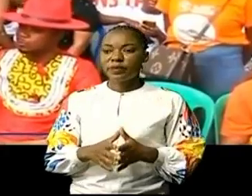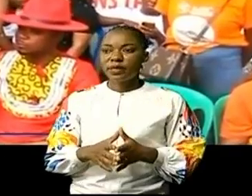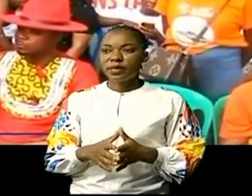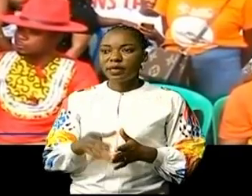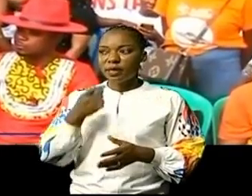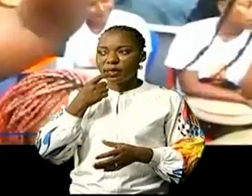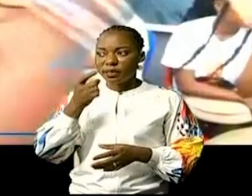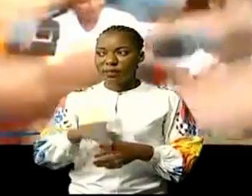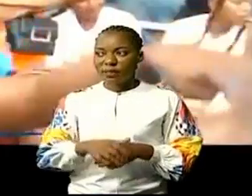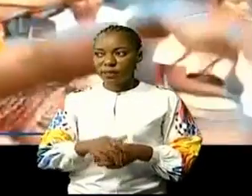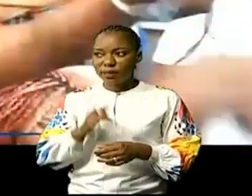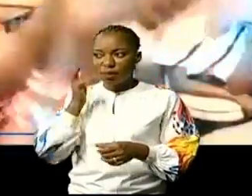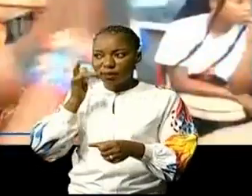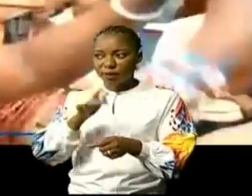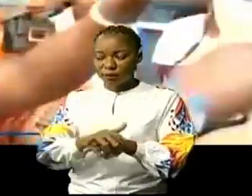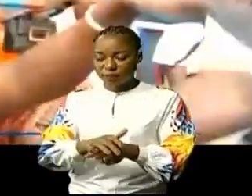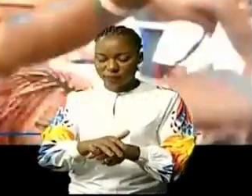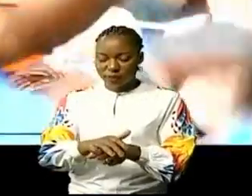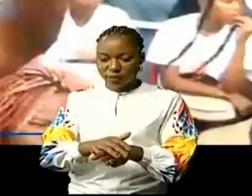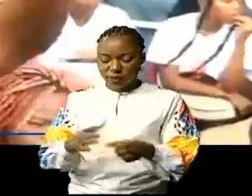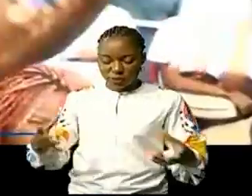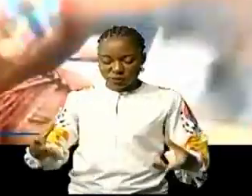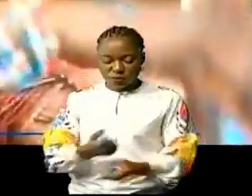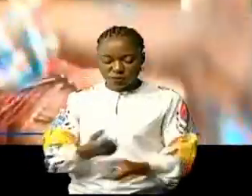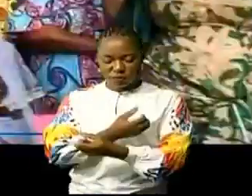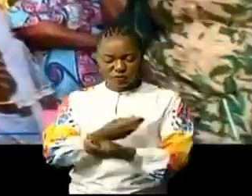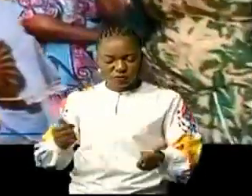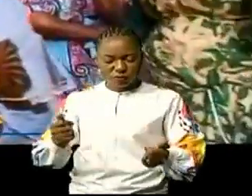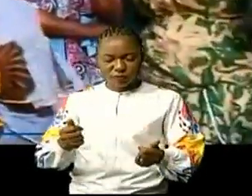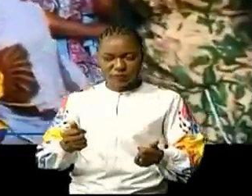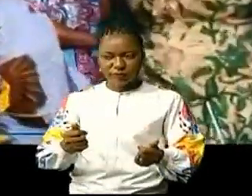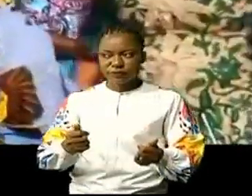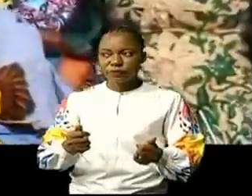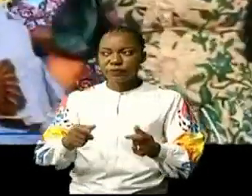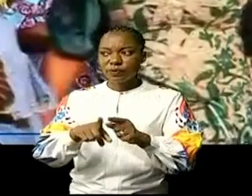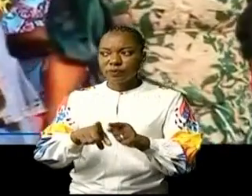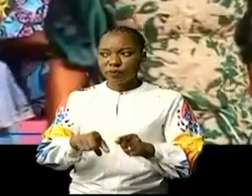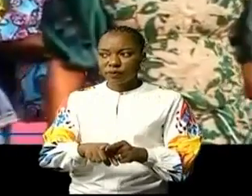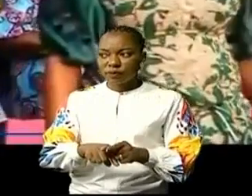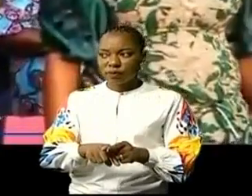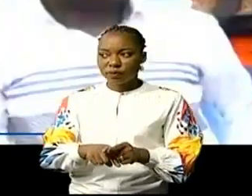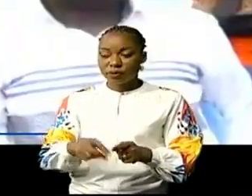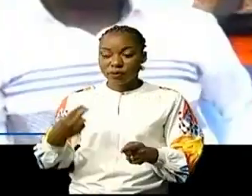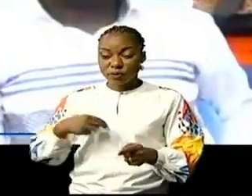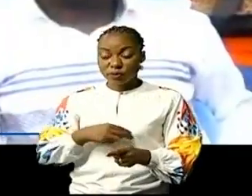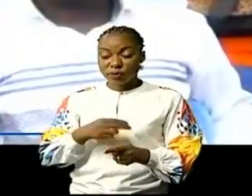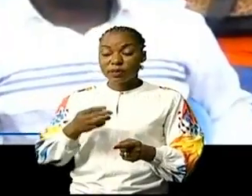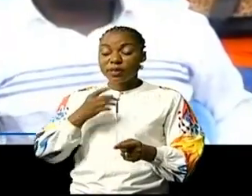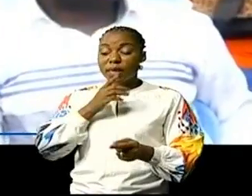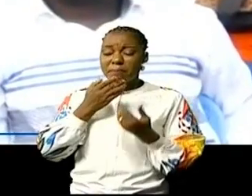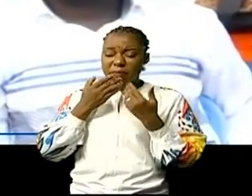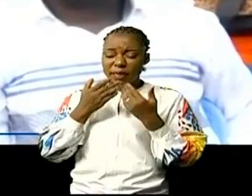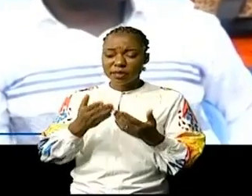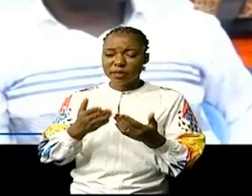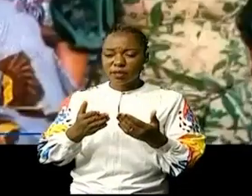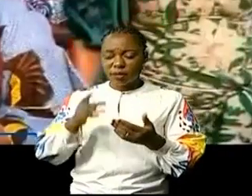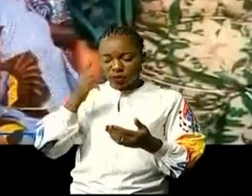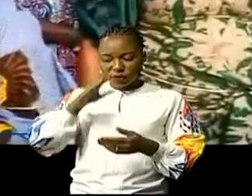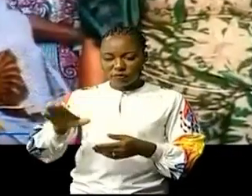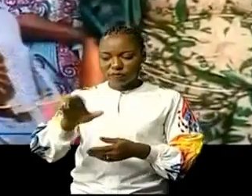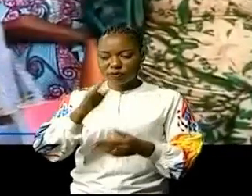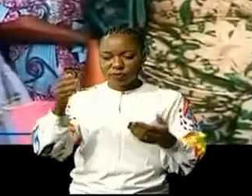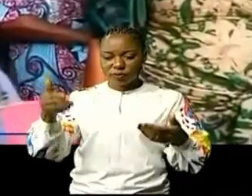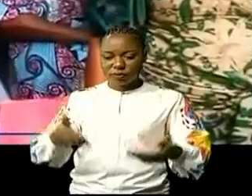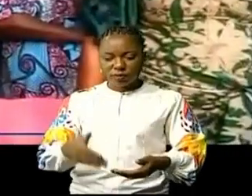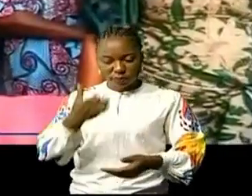terroir, a promis de trouver des solutions idoines. Nous remercions complètement votre présence et ceci restera une pierre